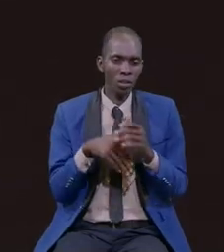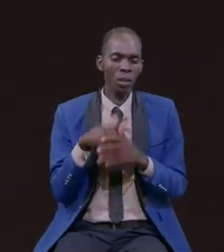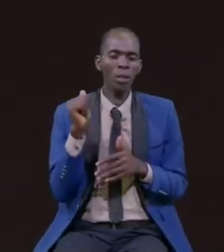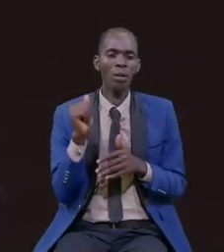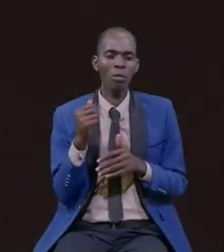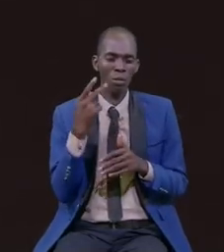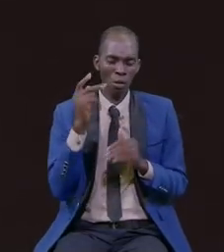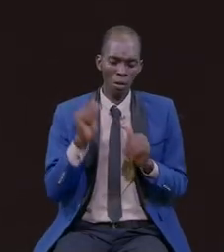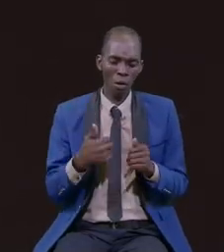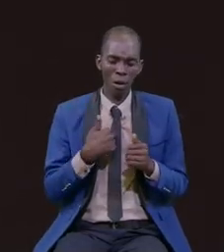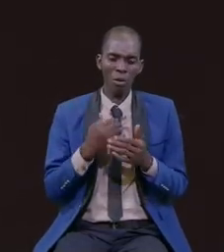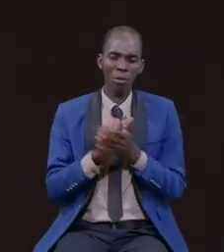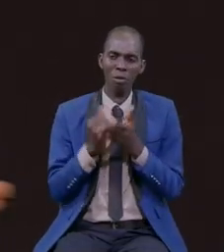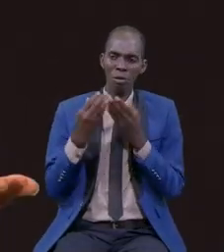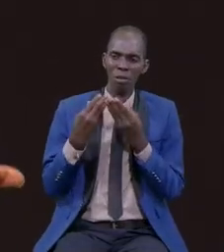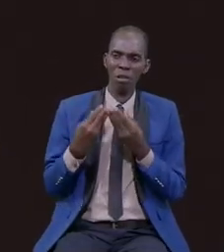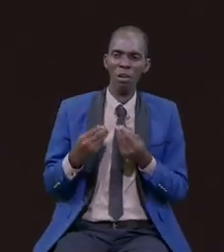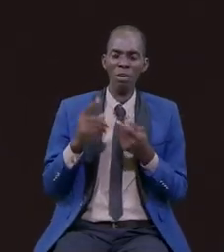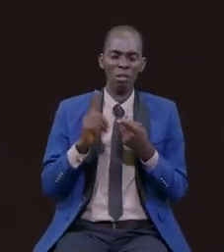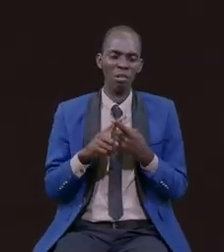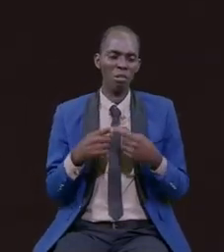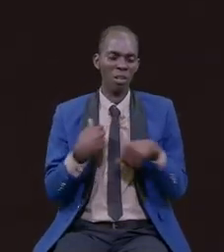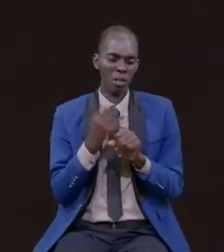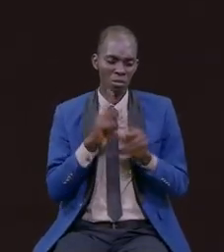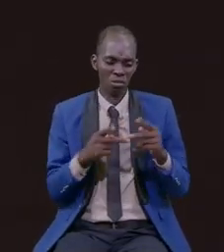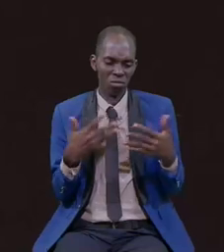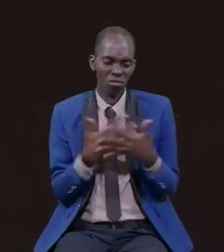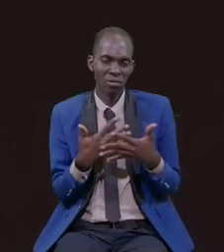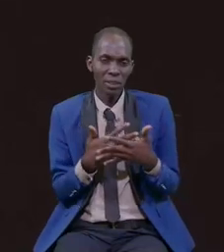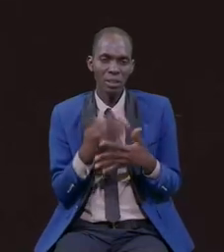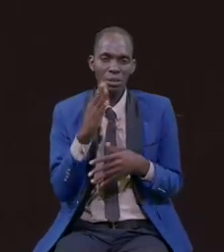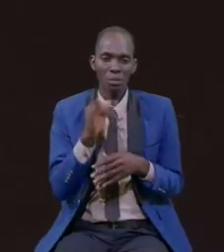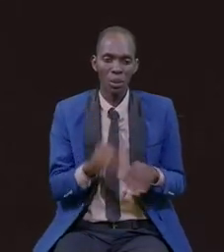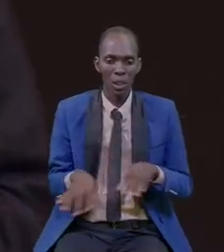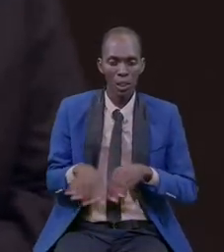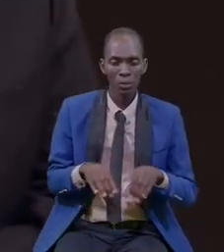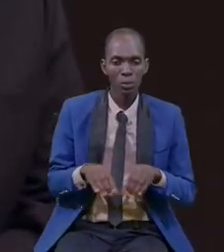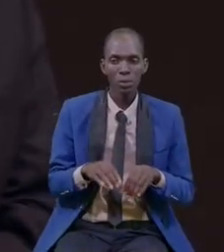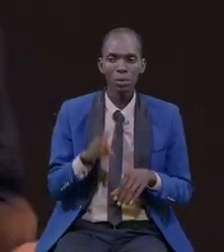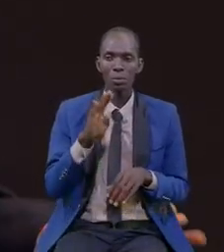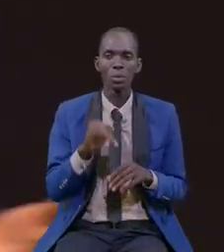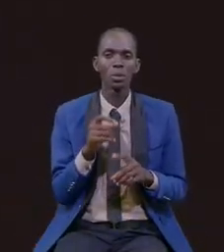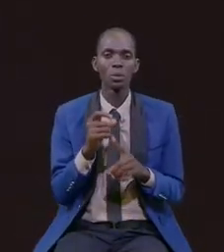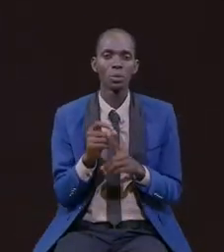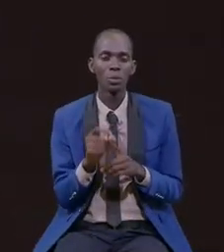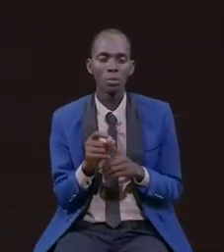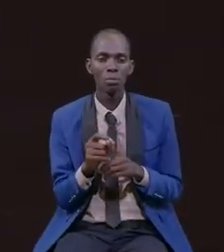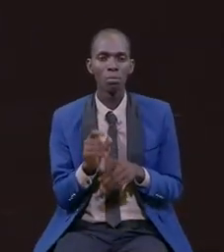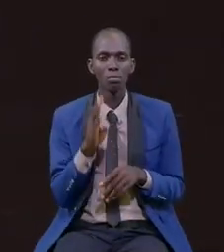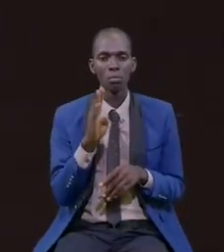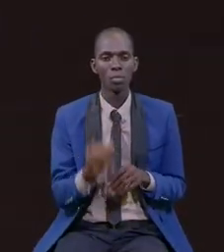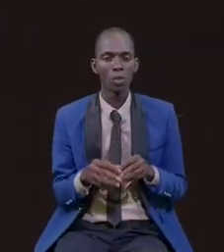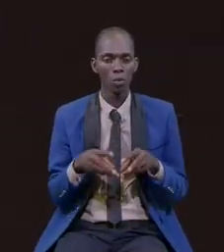cette propensité ou cette attirance qui demande à menacer les gens par les actions par les paroles pas la